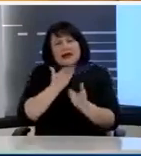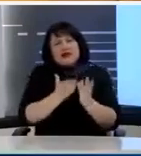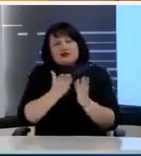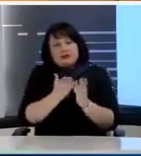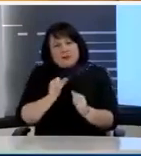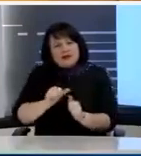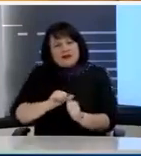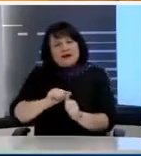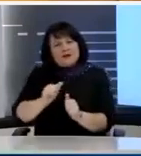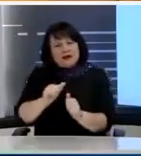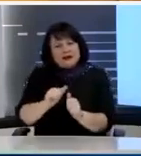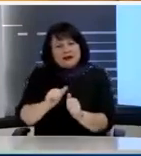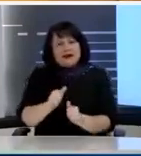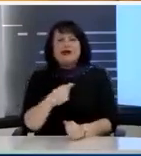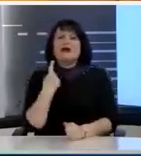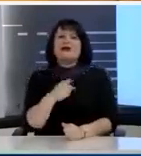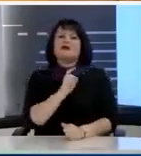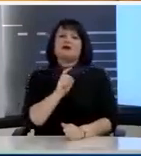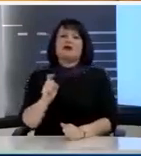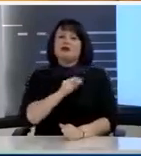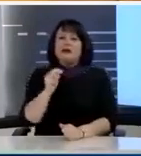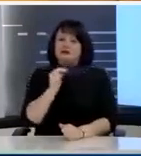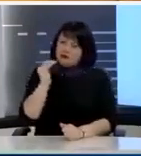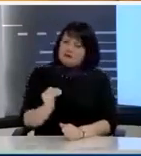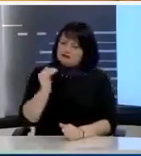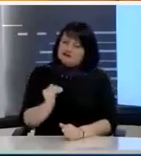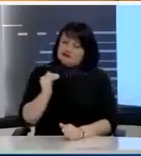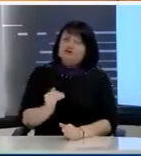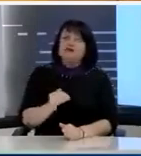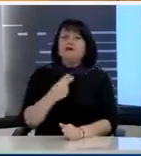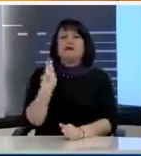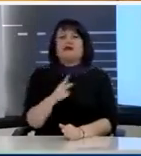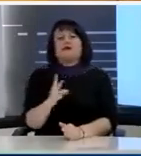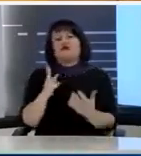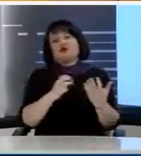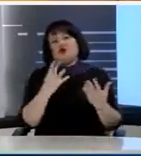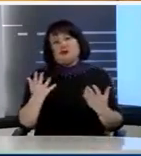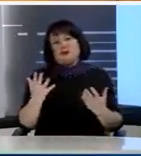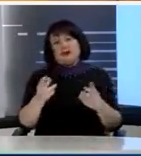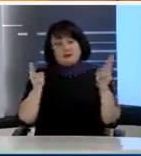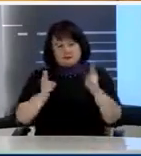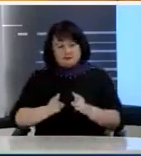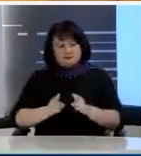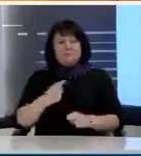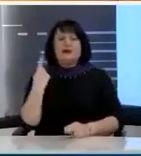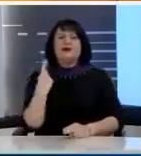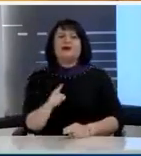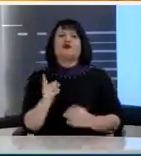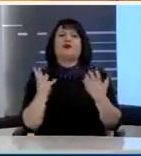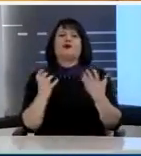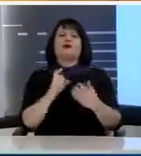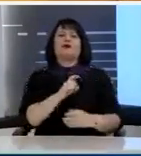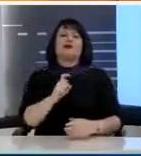μηνιαία βάση κατά 100 εκατομμύρια ευρώ από περίπου 285 σε 190